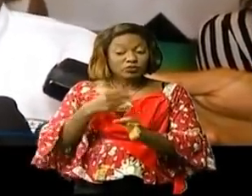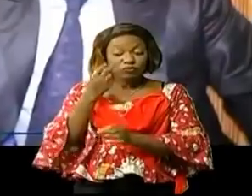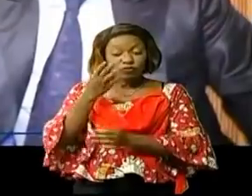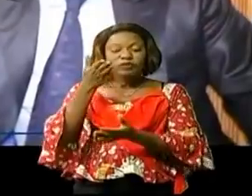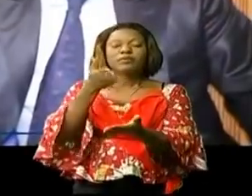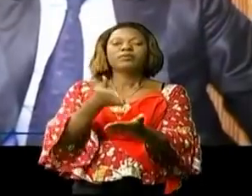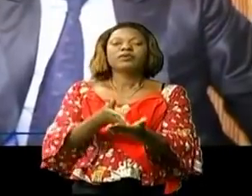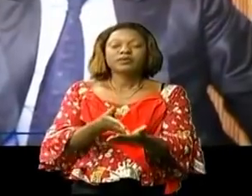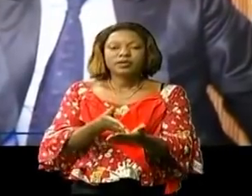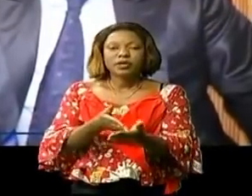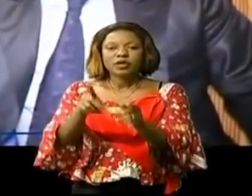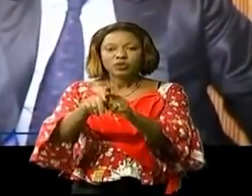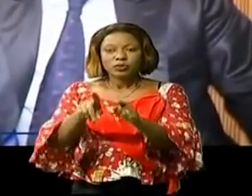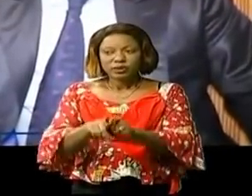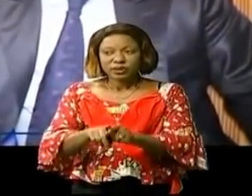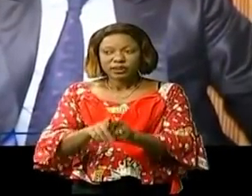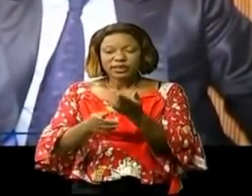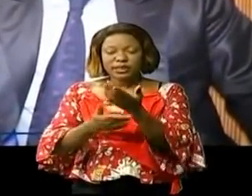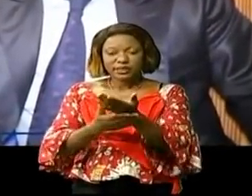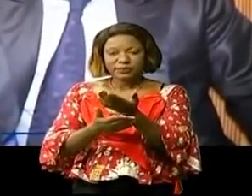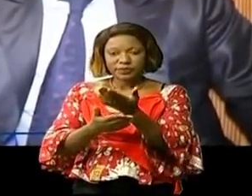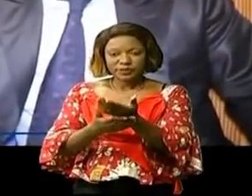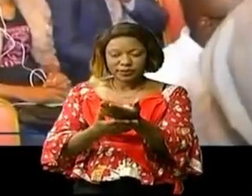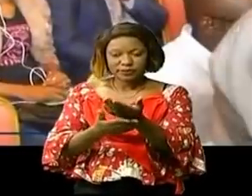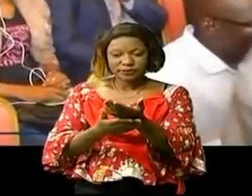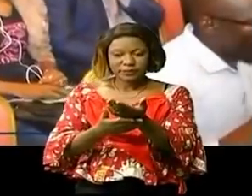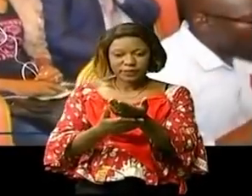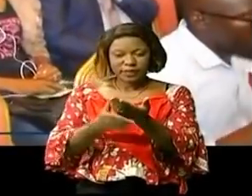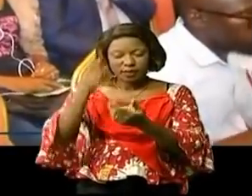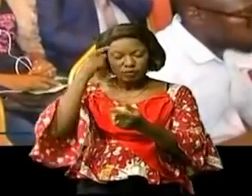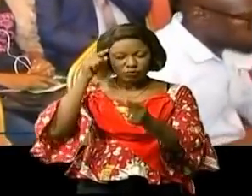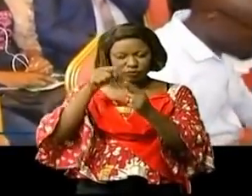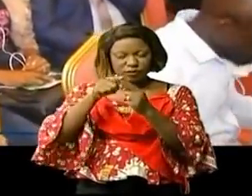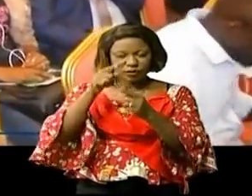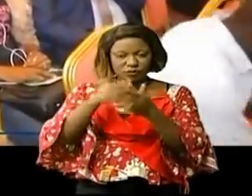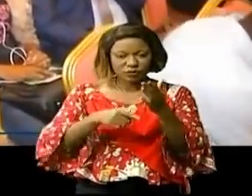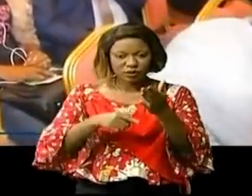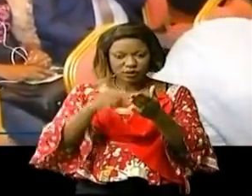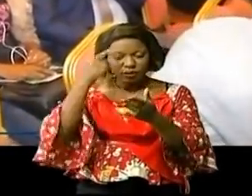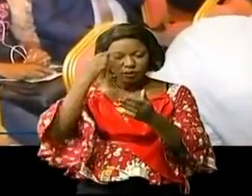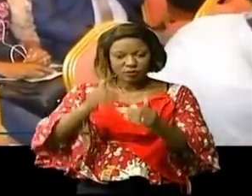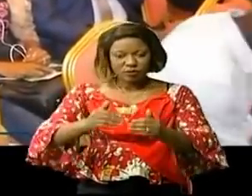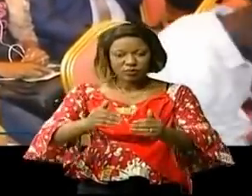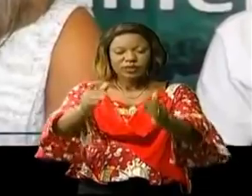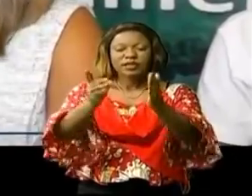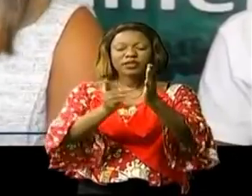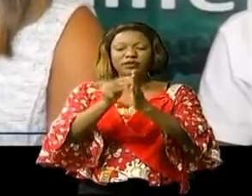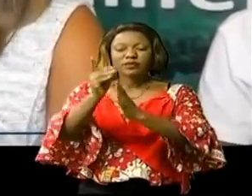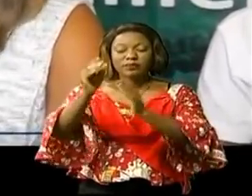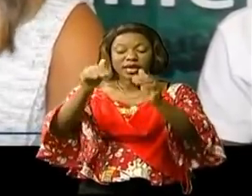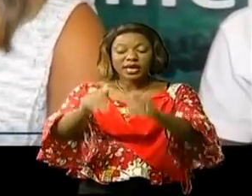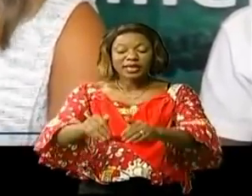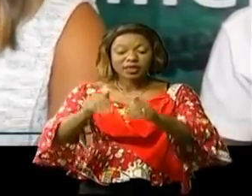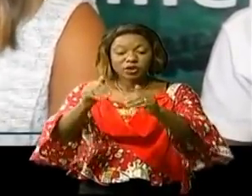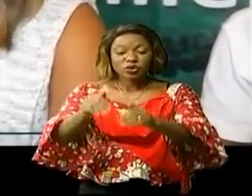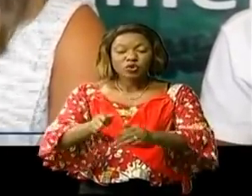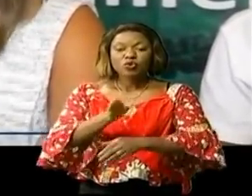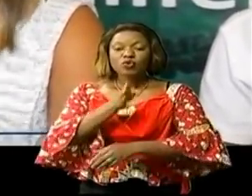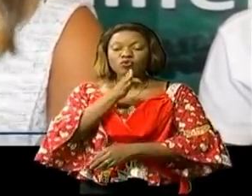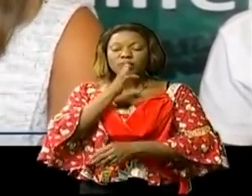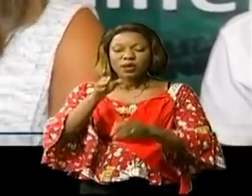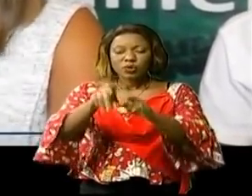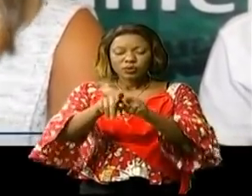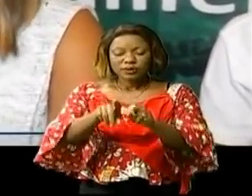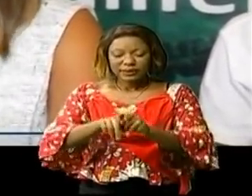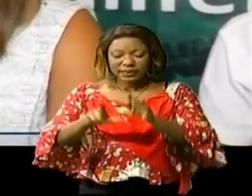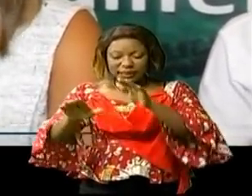terre. Dernier note que l'avènement de son ASBEL a pour but d'enclencher les processus de développement agricole durable à la base